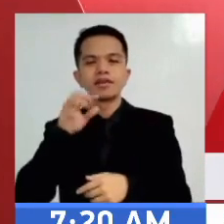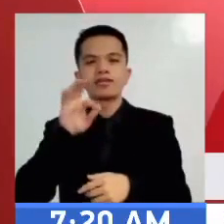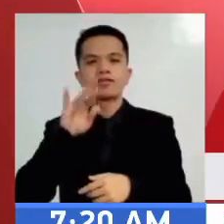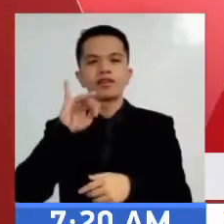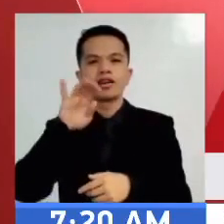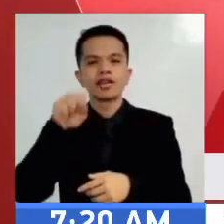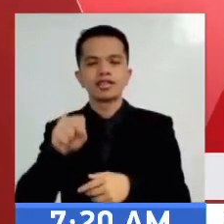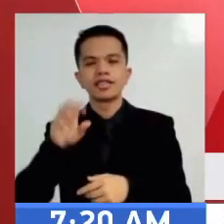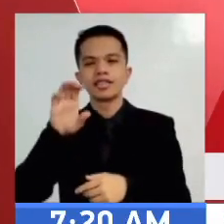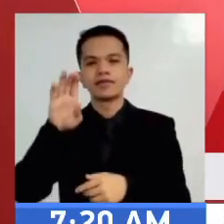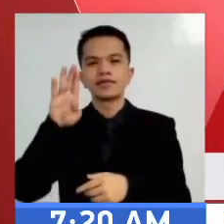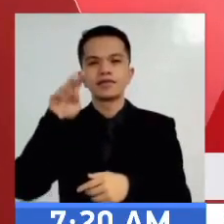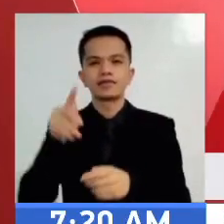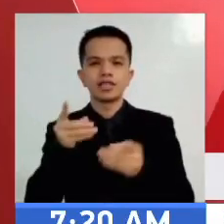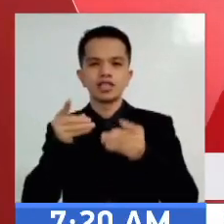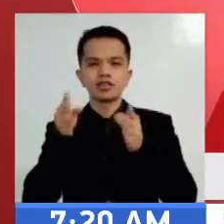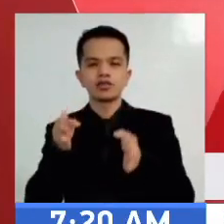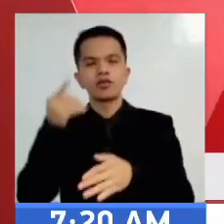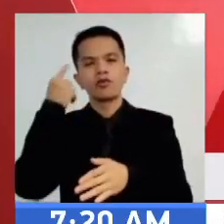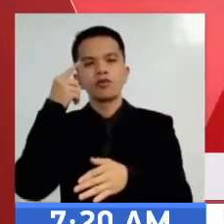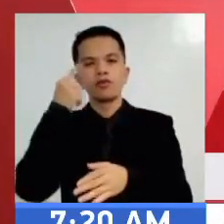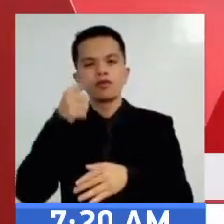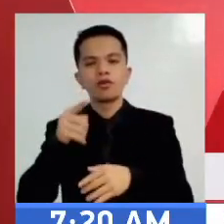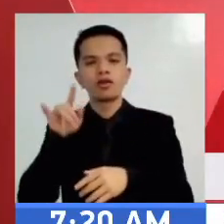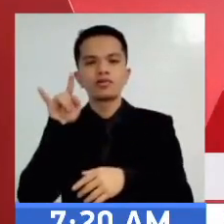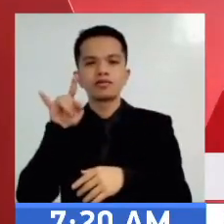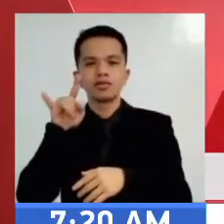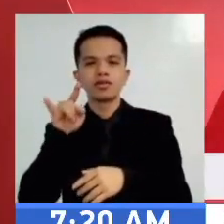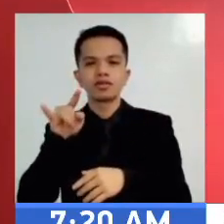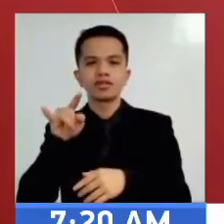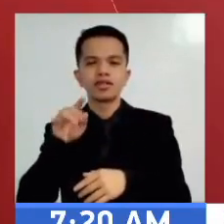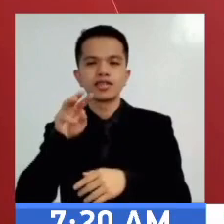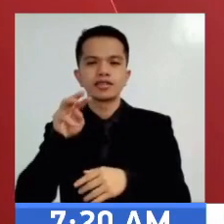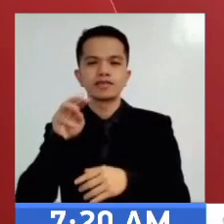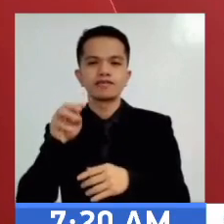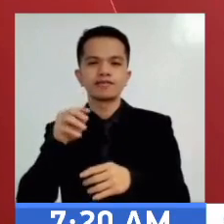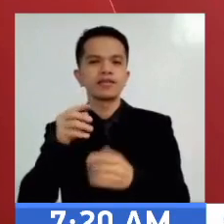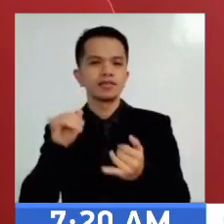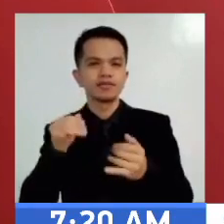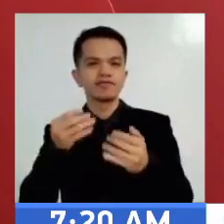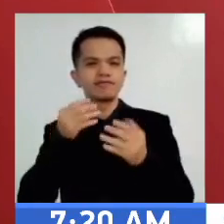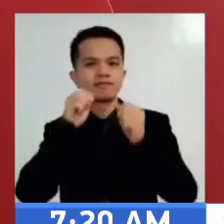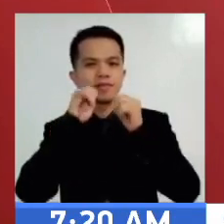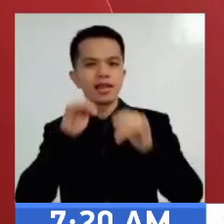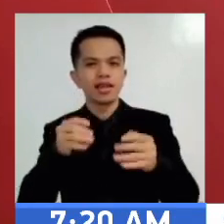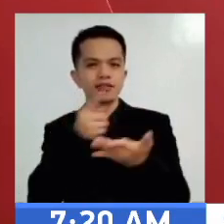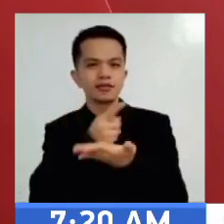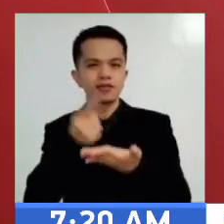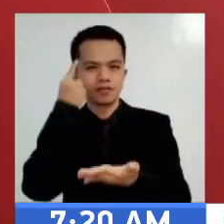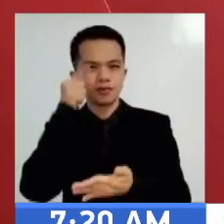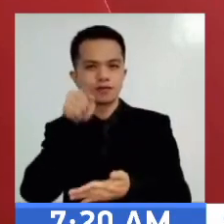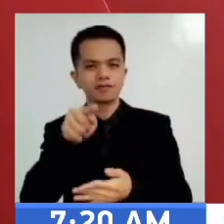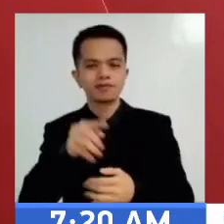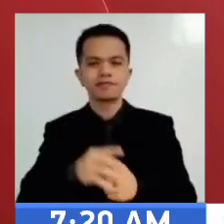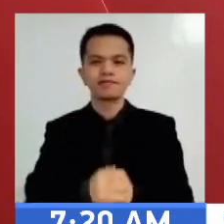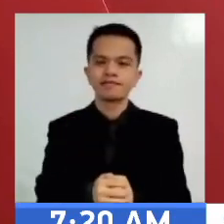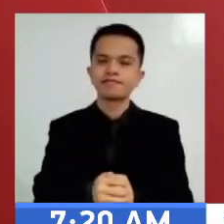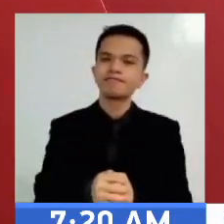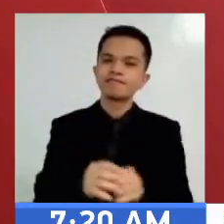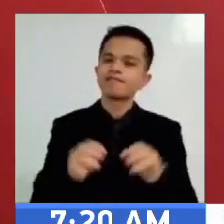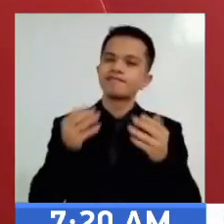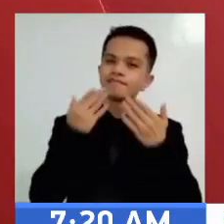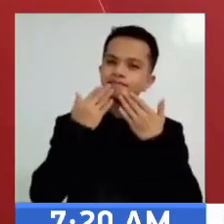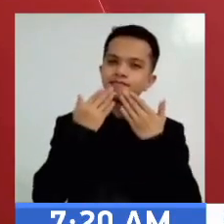for Broadcast Catholic Media Network Incorporated. Magandang umaga po and blessed week ahead. Same here and same greetings. God bless